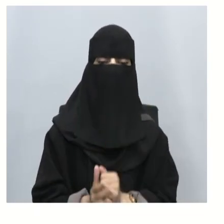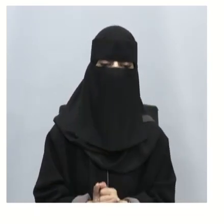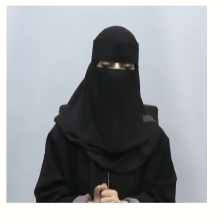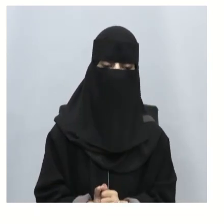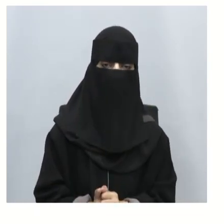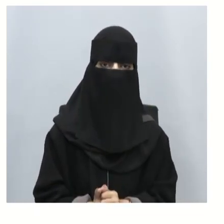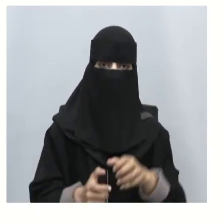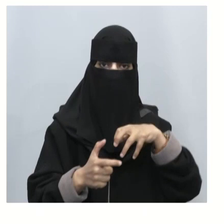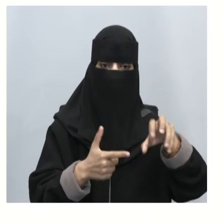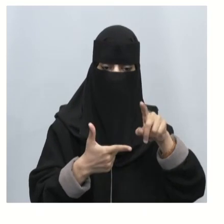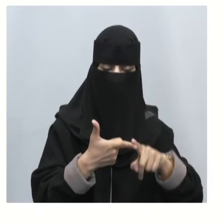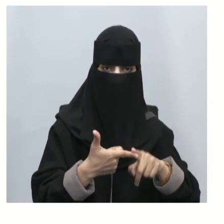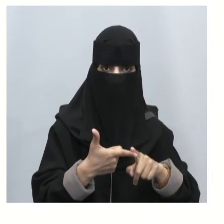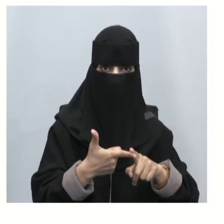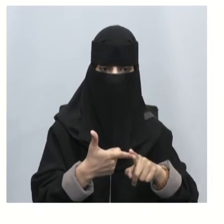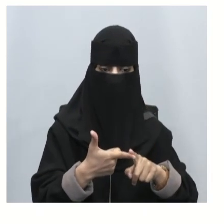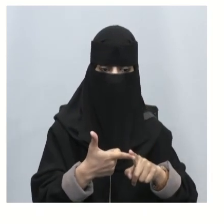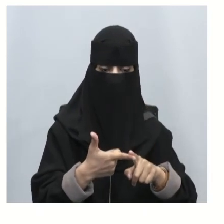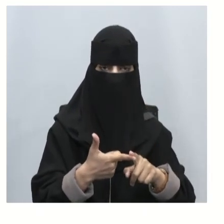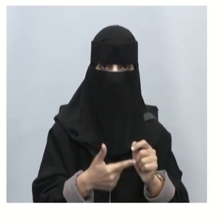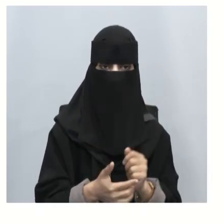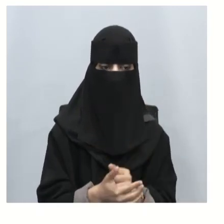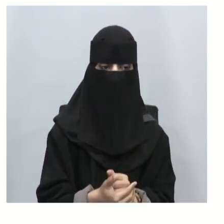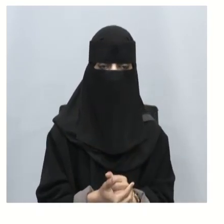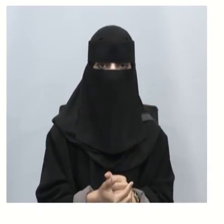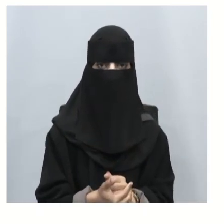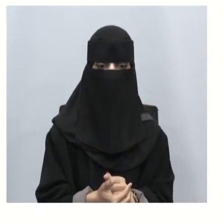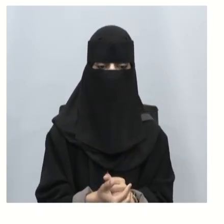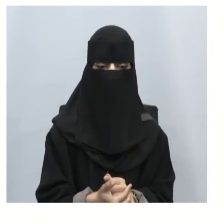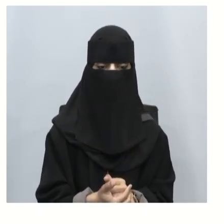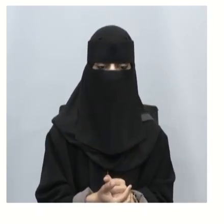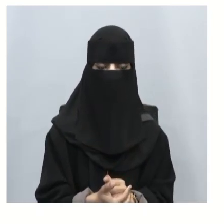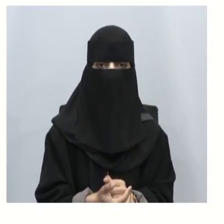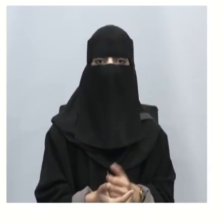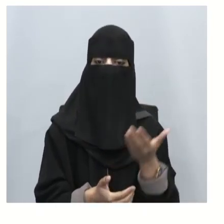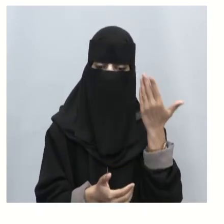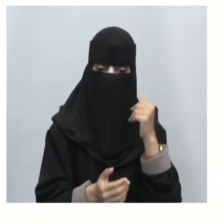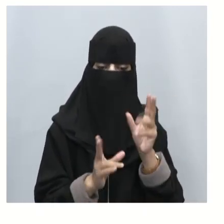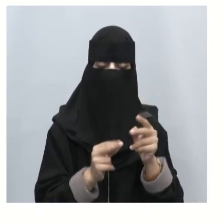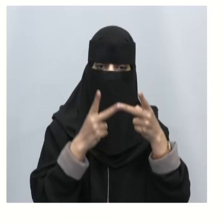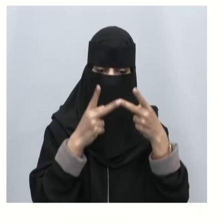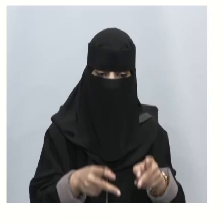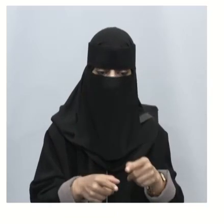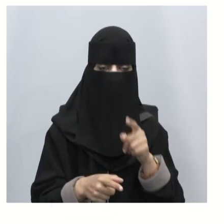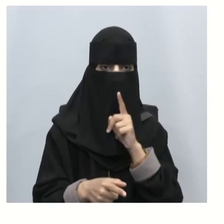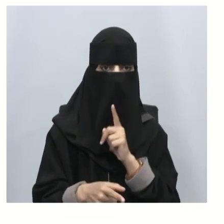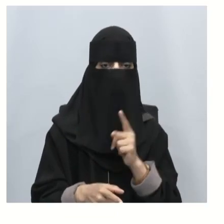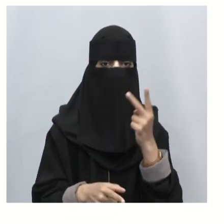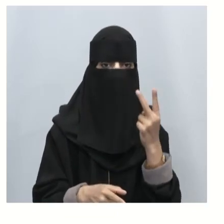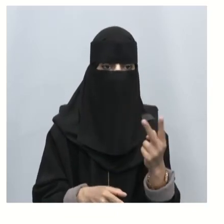العصر العباسي الثاني طلابي وطالباتي كان ايضا قد بدا في عام